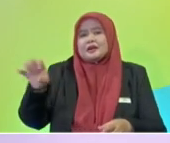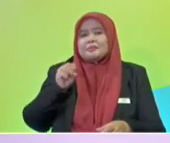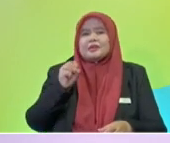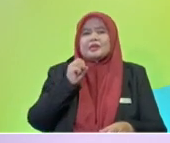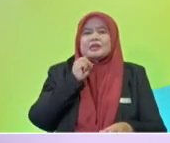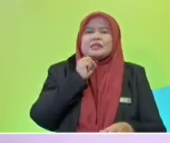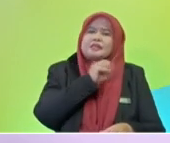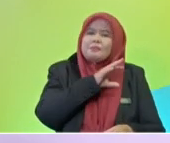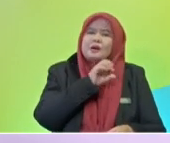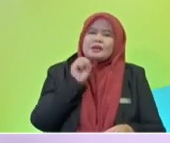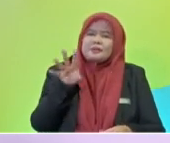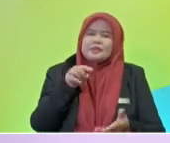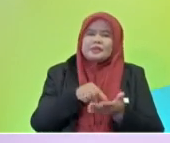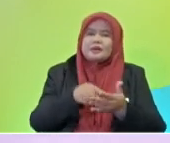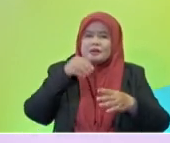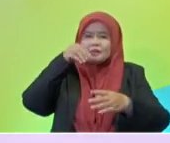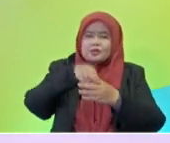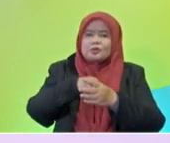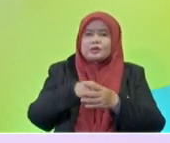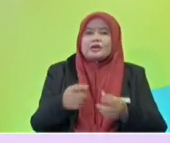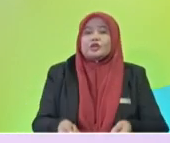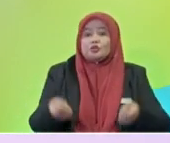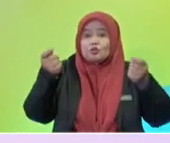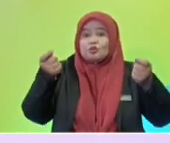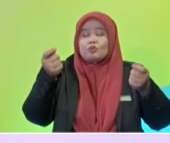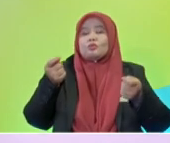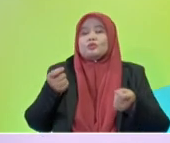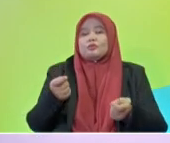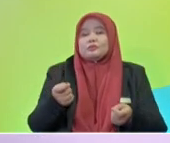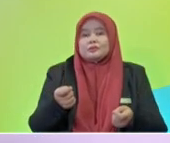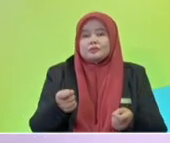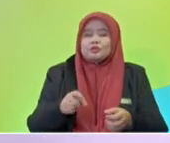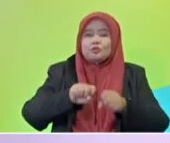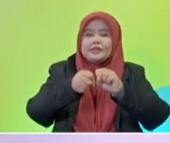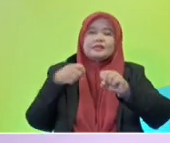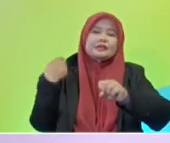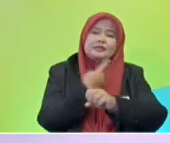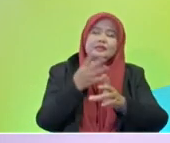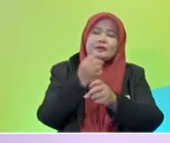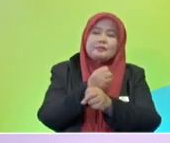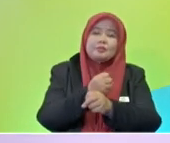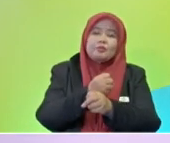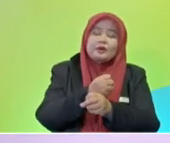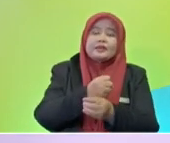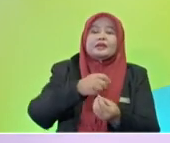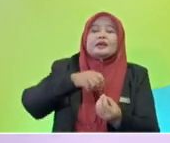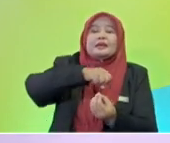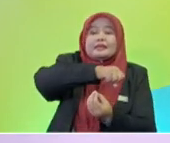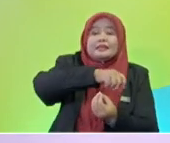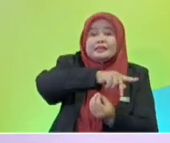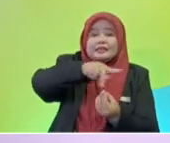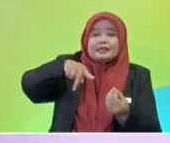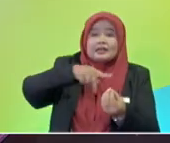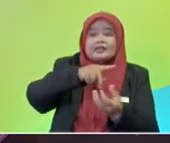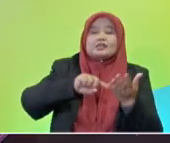ni Saya nak maksukkan dalam tongtong berwarna ini sebenarnya Oke Supaya kita dapat buat kitar semula kitar